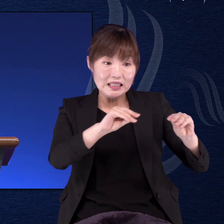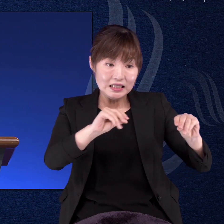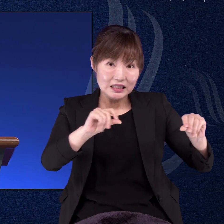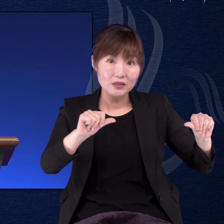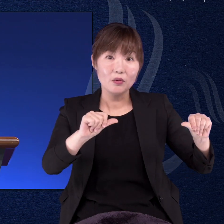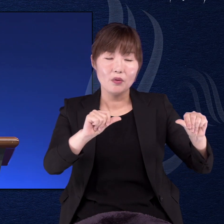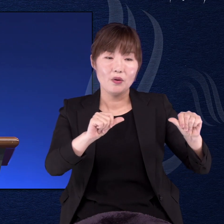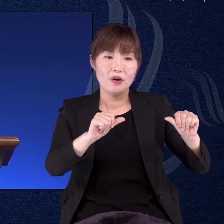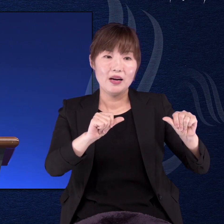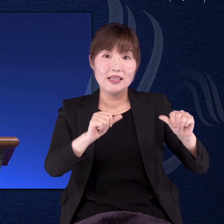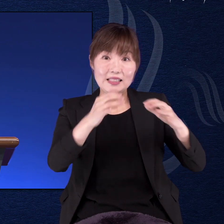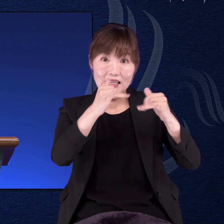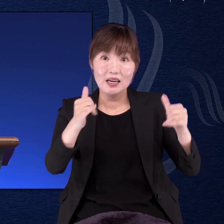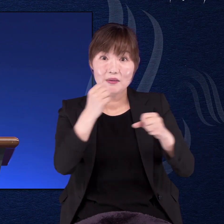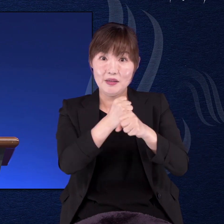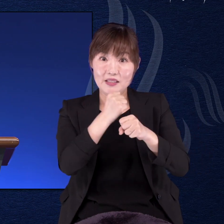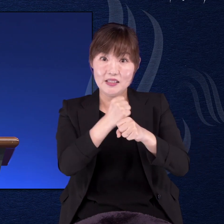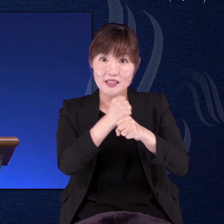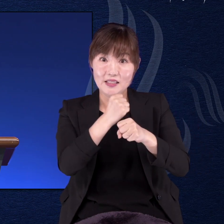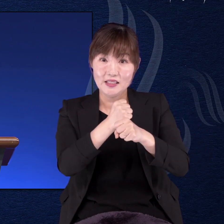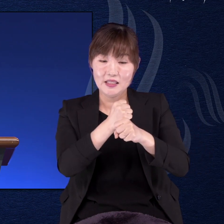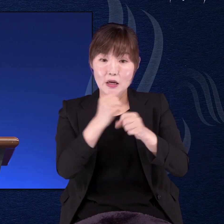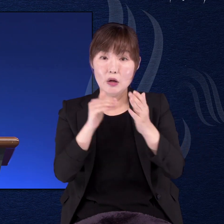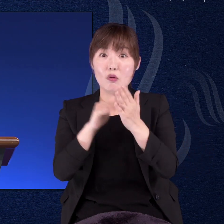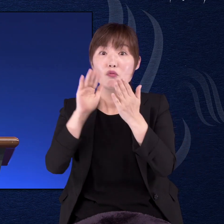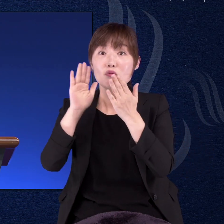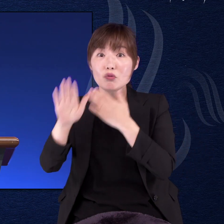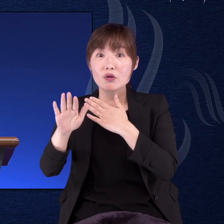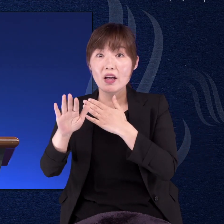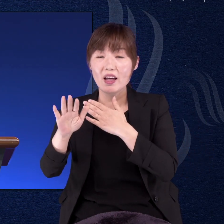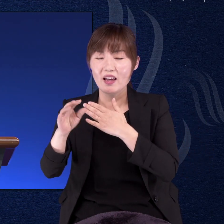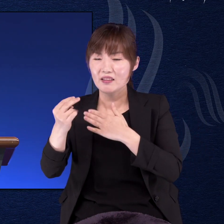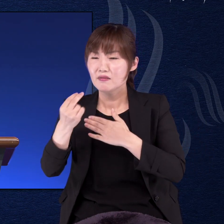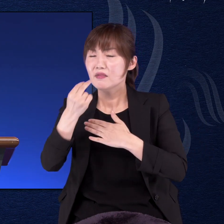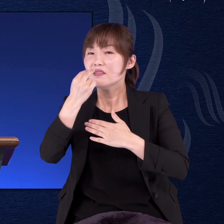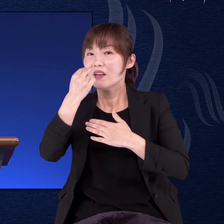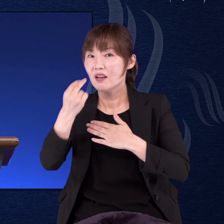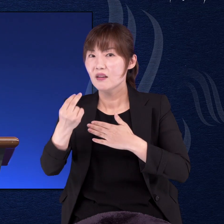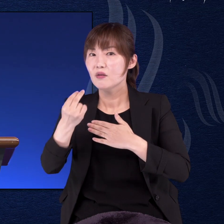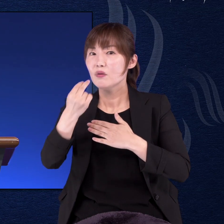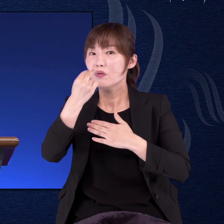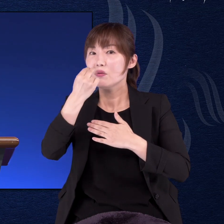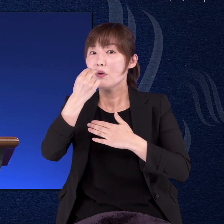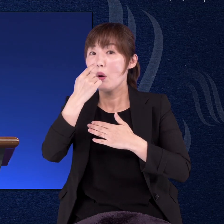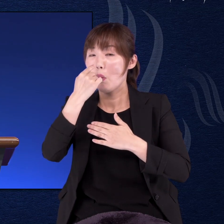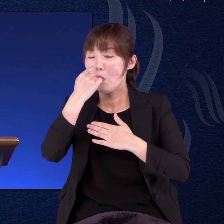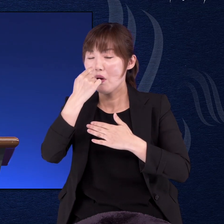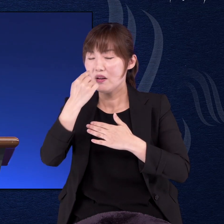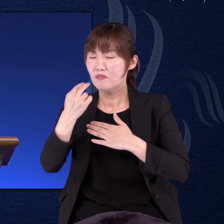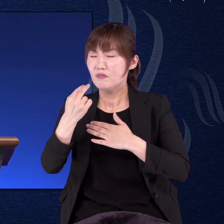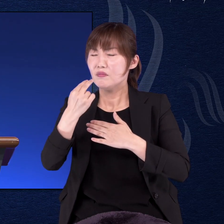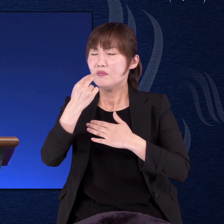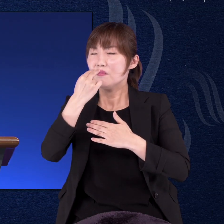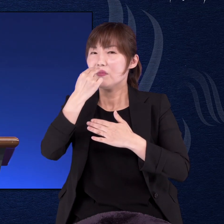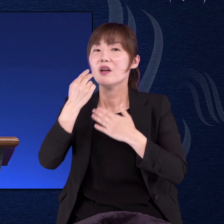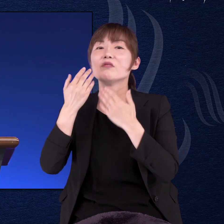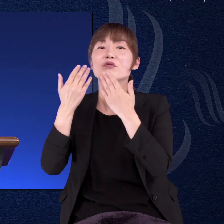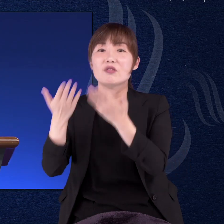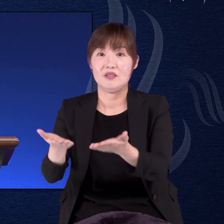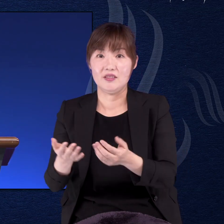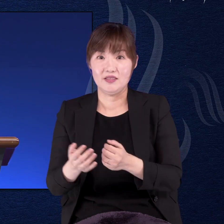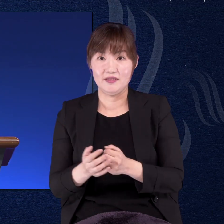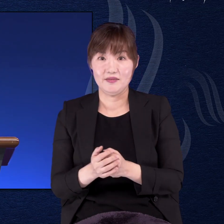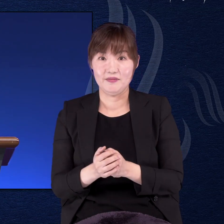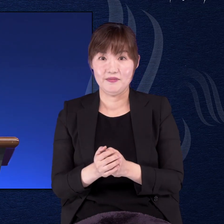코에 생기를 불어넣어 주셨죠. 그게 호흡입니다. 우리가 어렵고 힘들